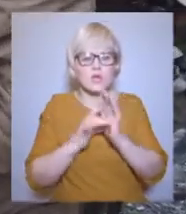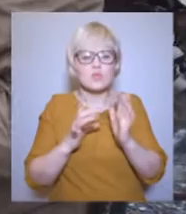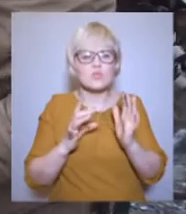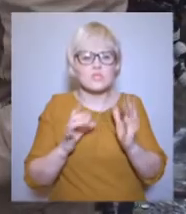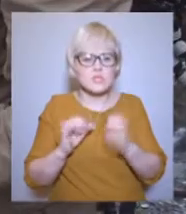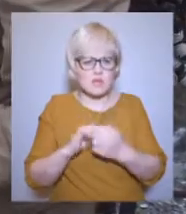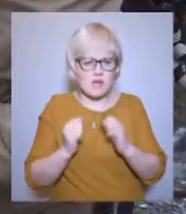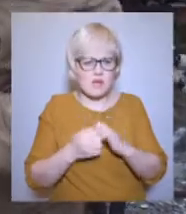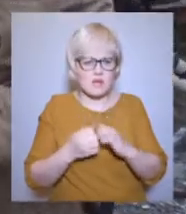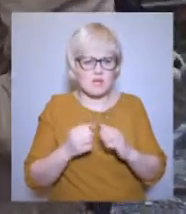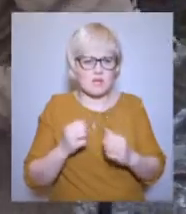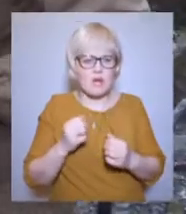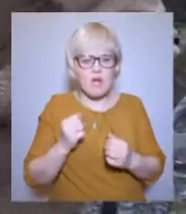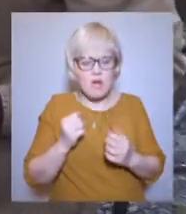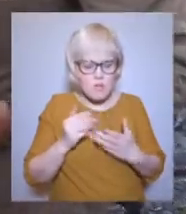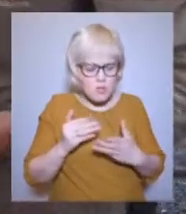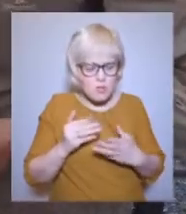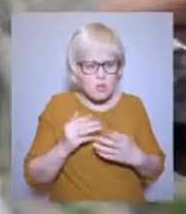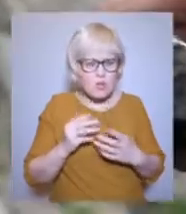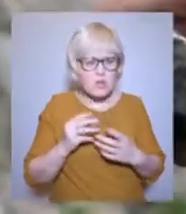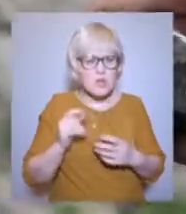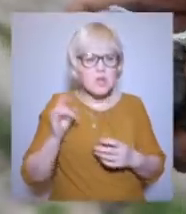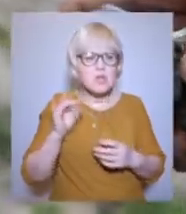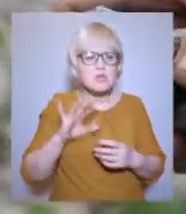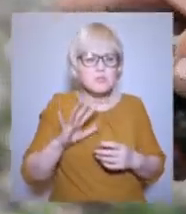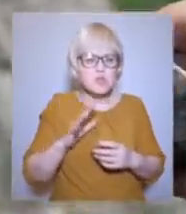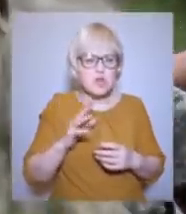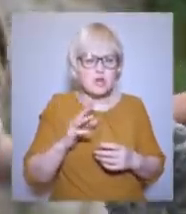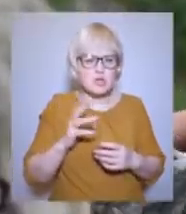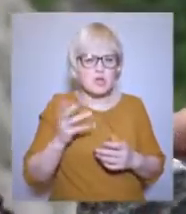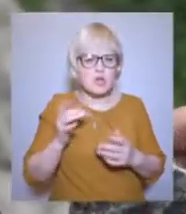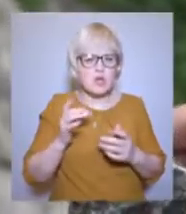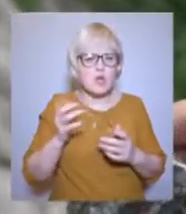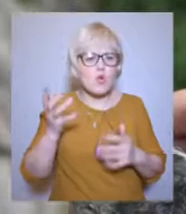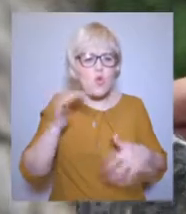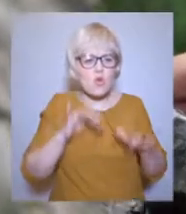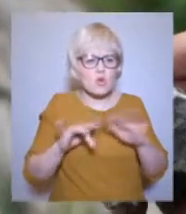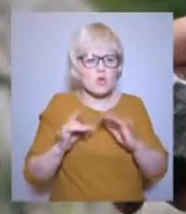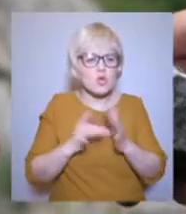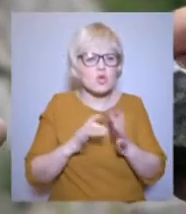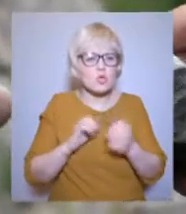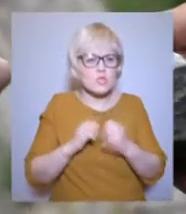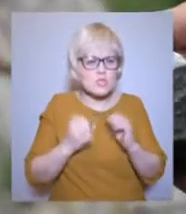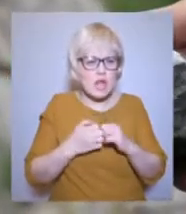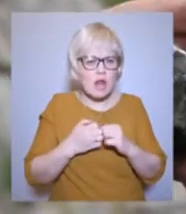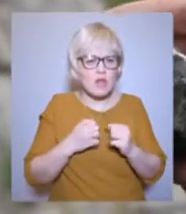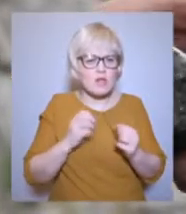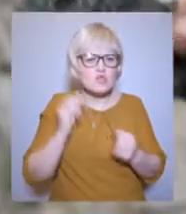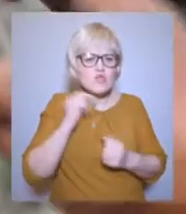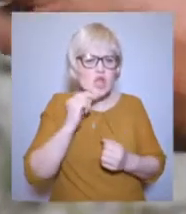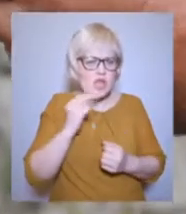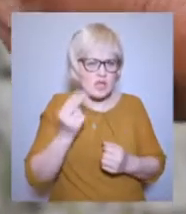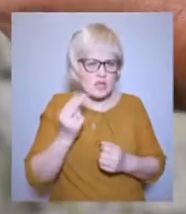О, он даже с адуляром. Нет, это кристаллы. Вот кальцит, известняка, вот и вот